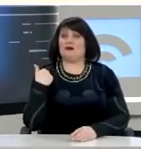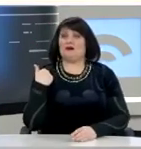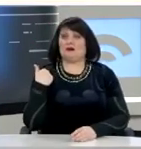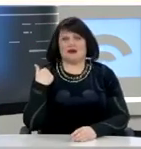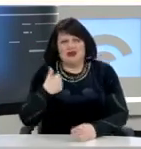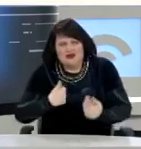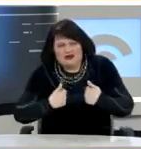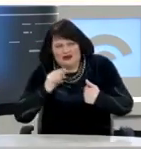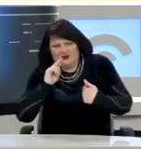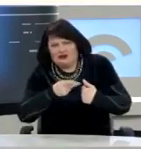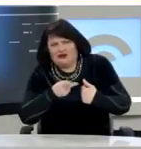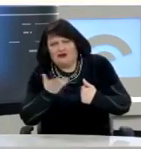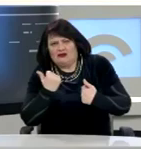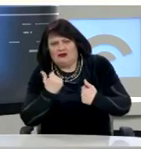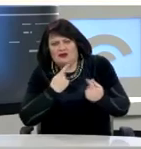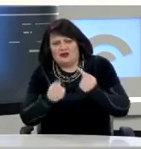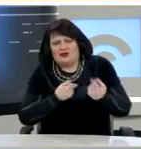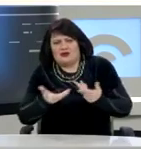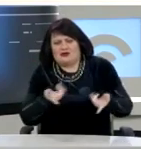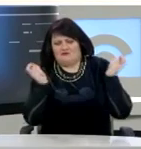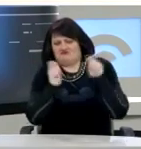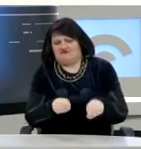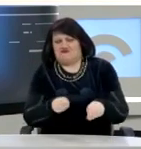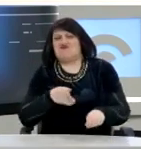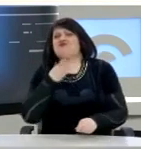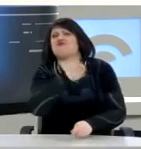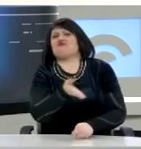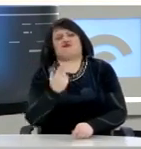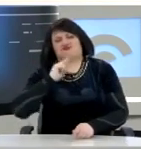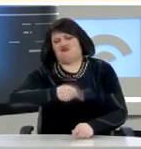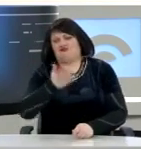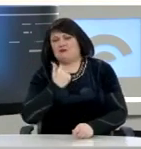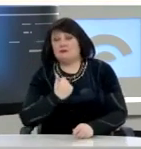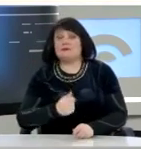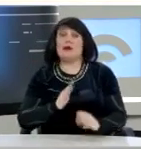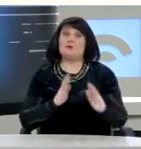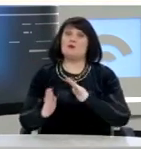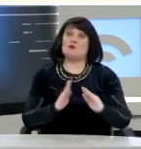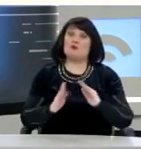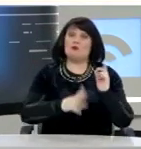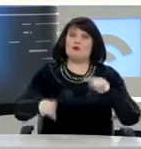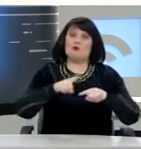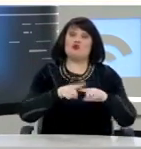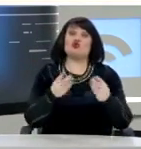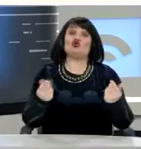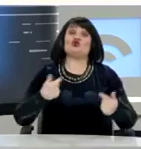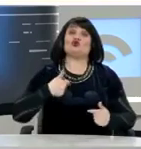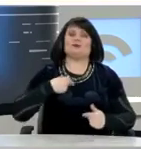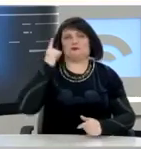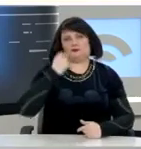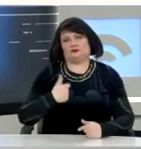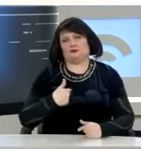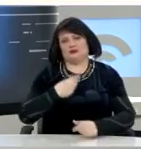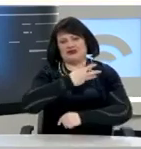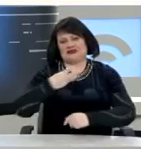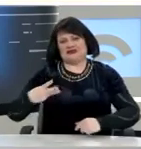απαντήσουμε. Δεν πάμε στη διαπραγμάτευση, δεν απαντάμε, αλλά προστατεύουμε τη χώρα με τρόπο που εμείς, ή του